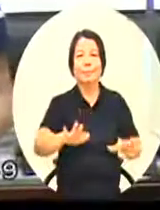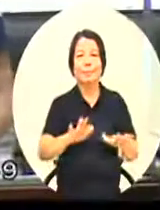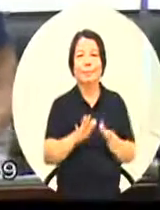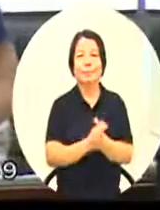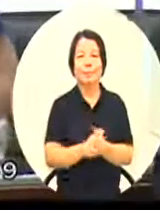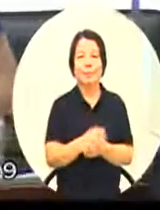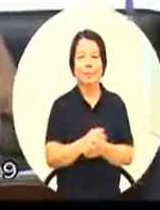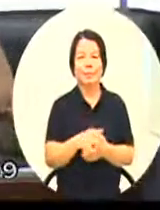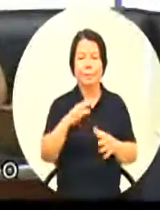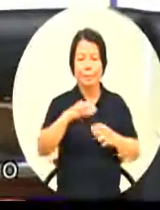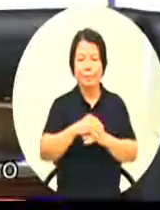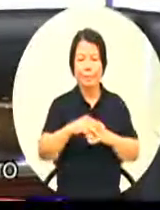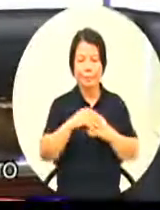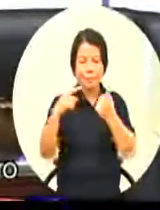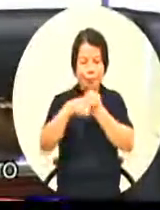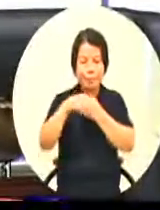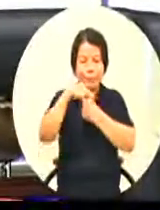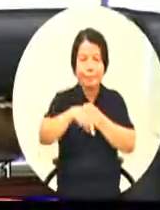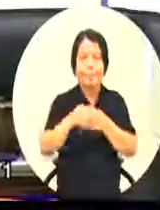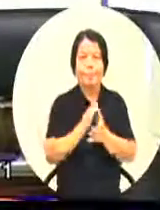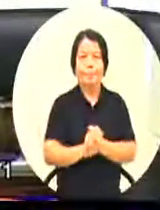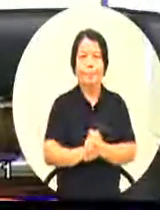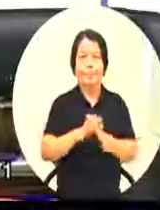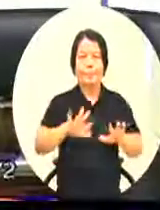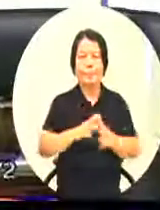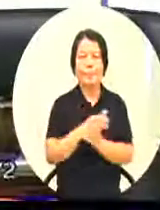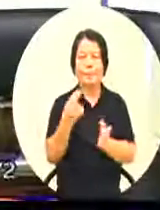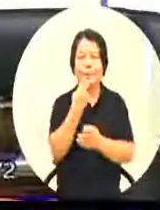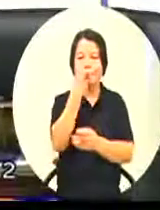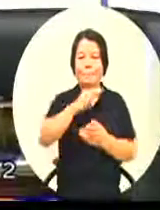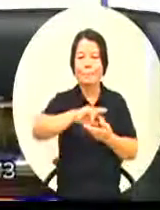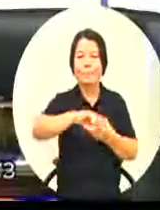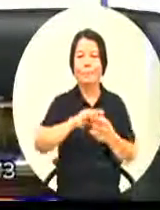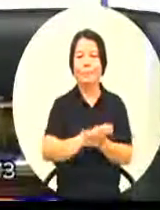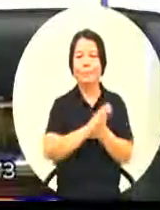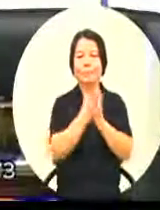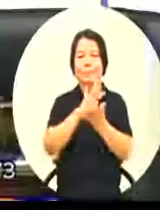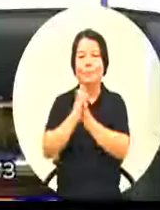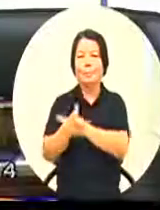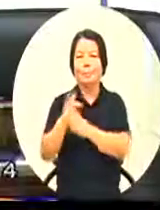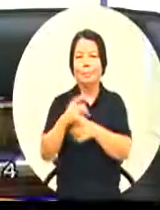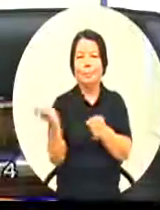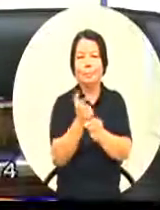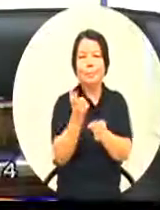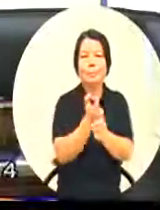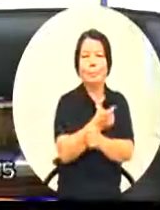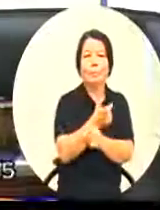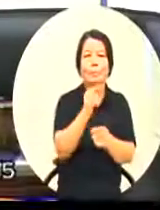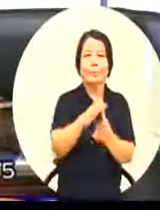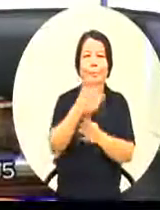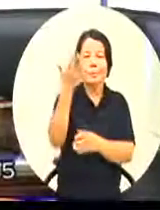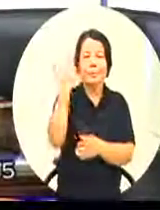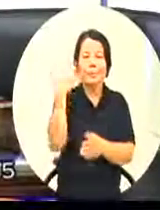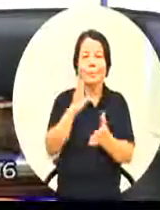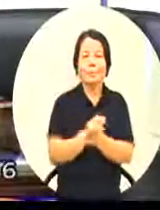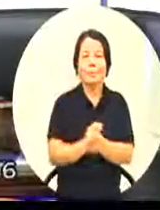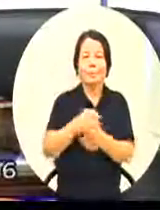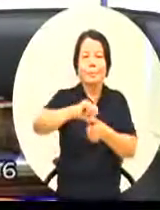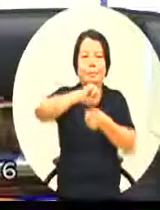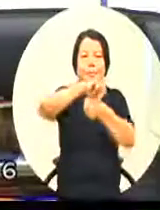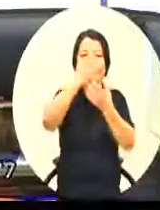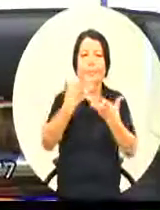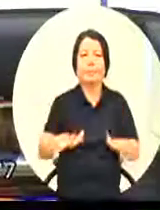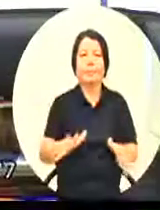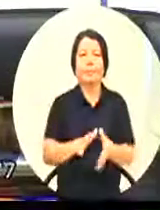探讨的议题就是说，因为现在气候的变迁了哈，那台风的次数哈，比以往增加很多了